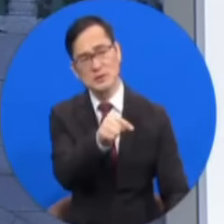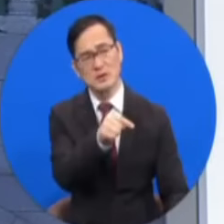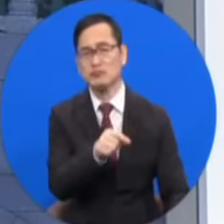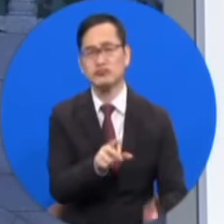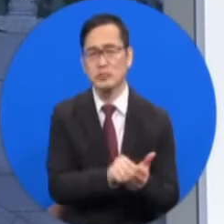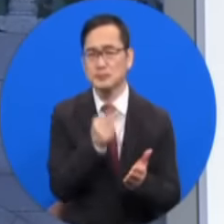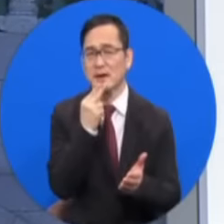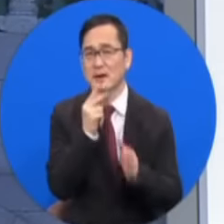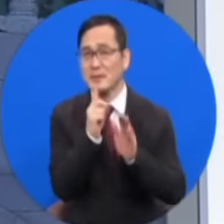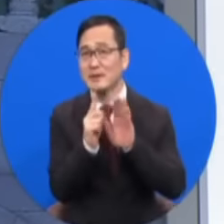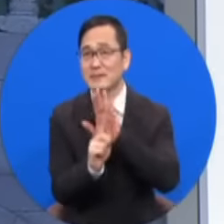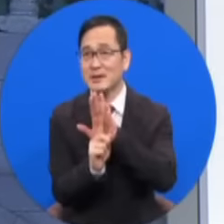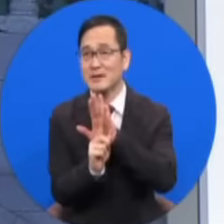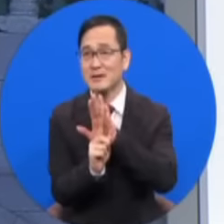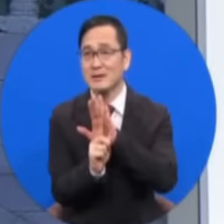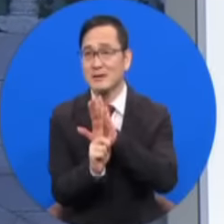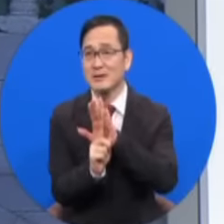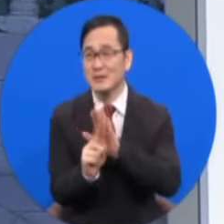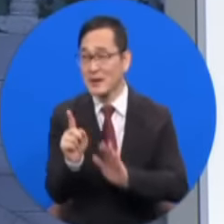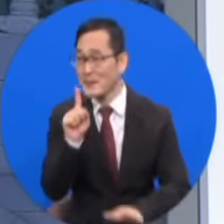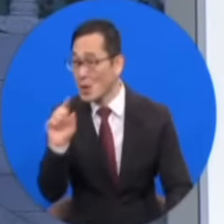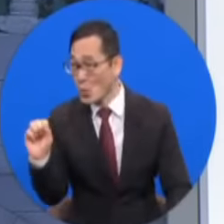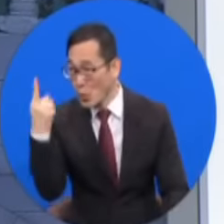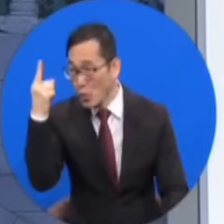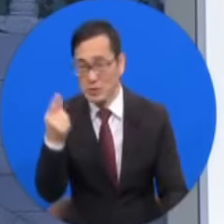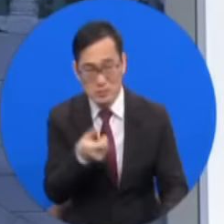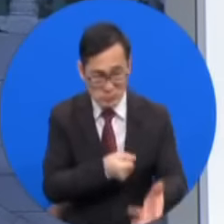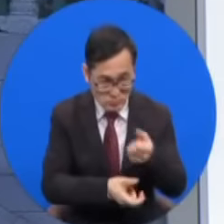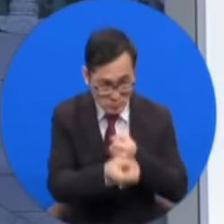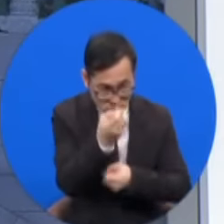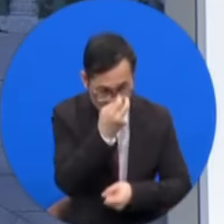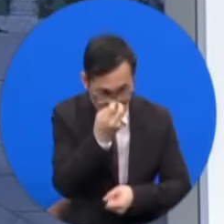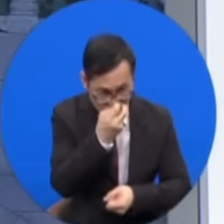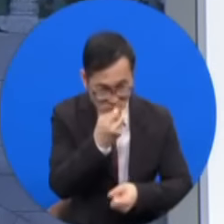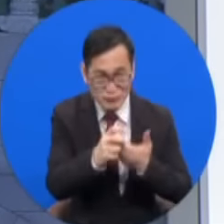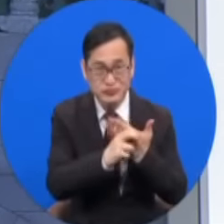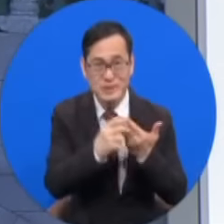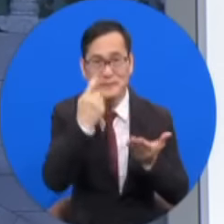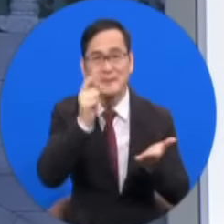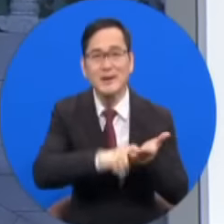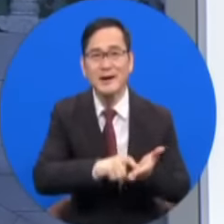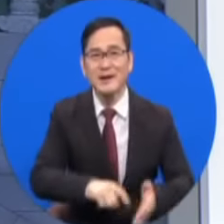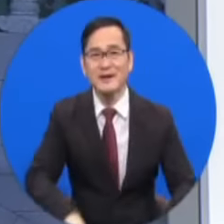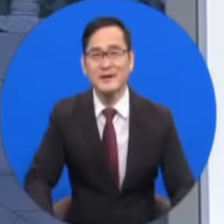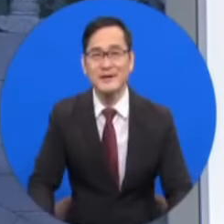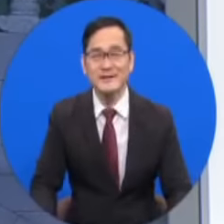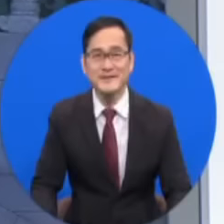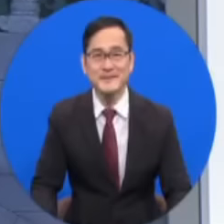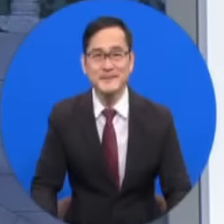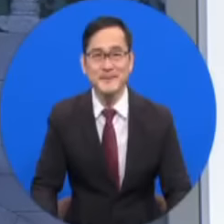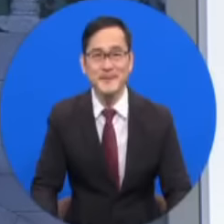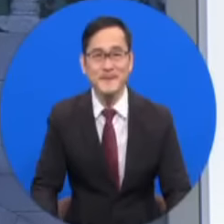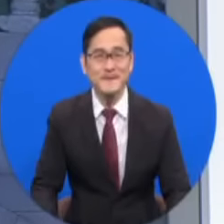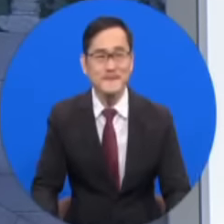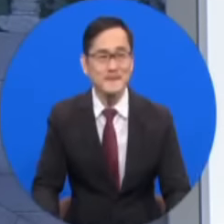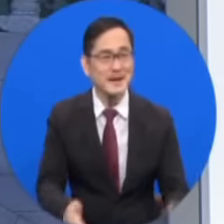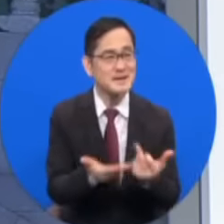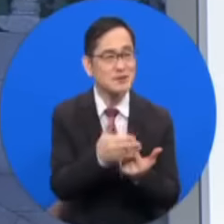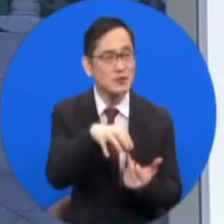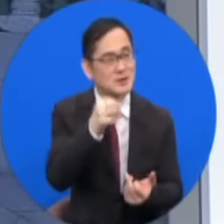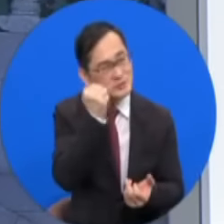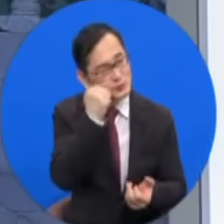없고 윤건영 의원 말부터 이제 시작된 건데이 논란도 저 제주에서 숙박업을 하면